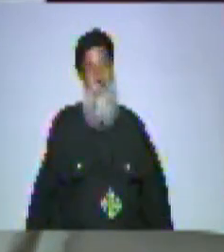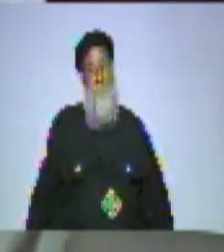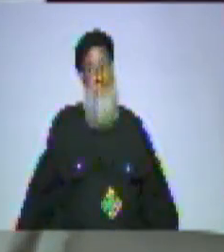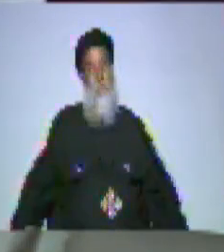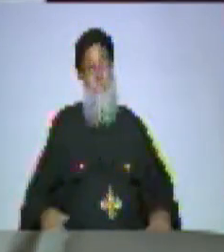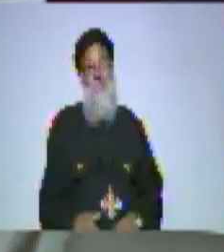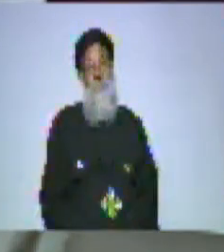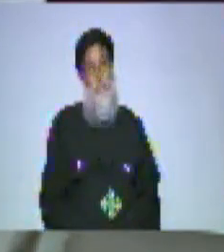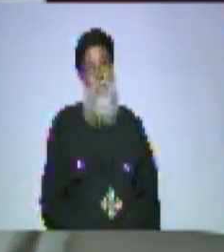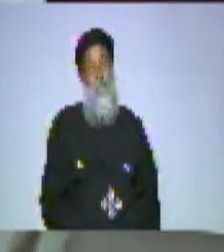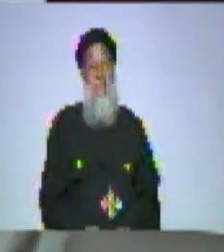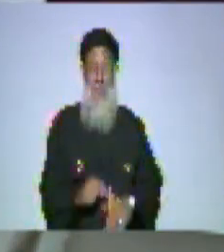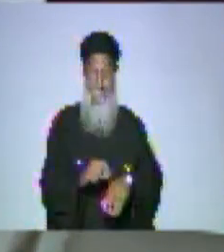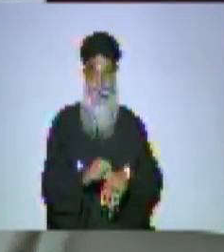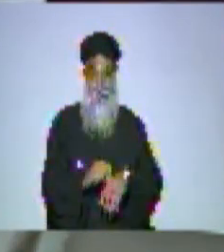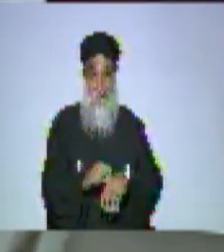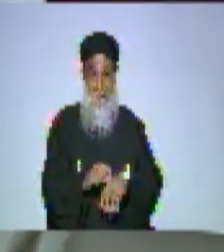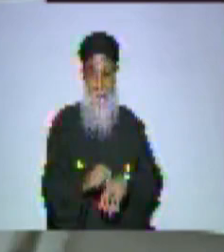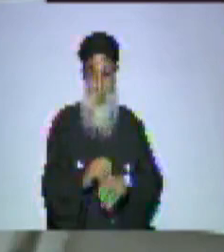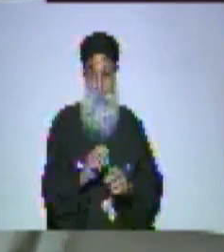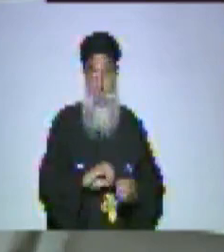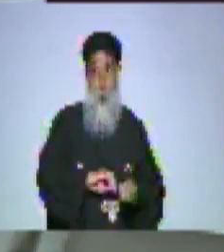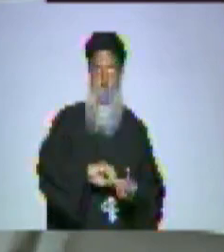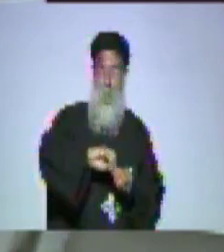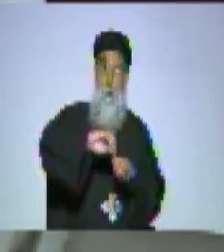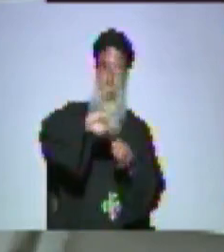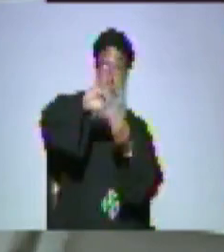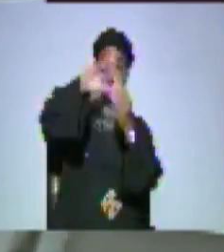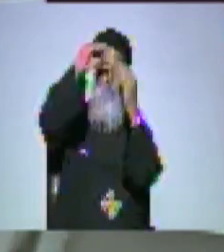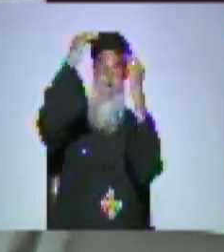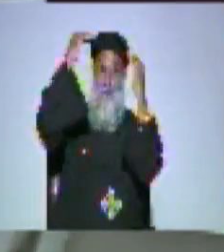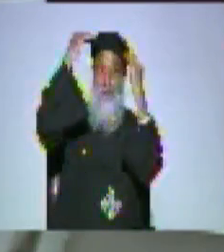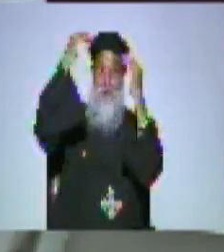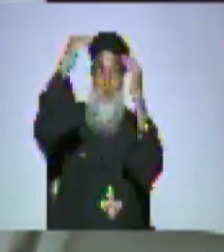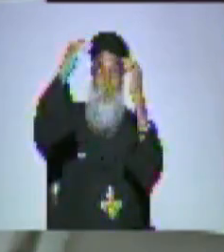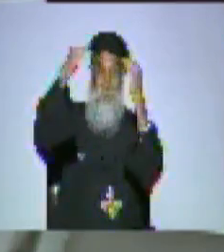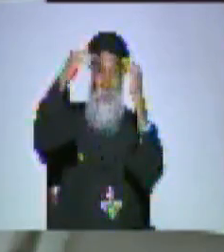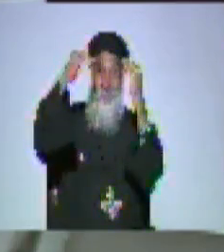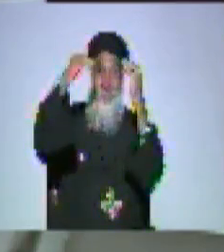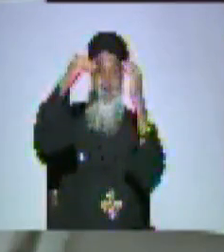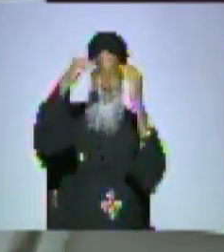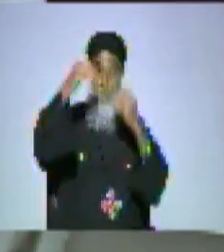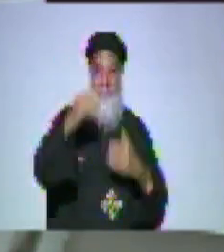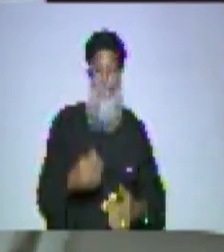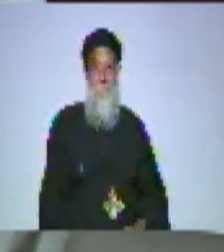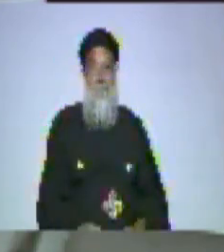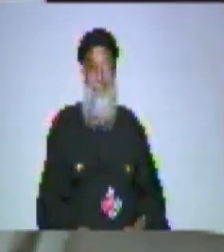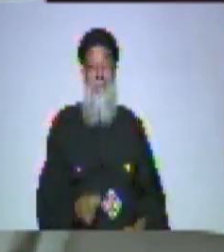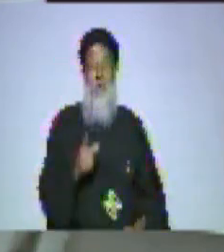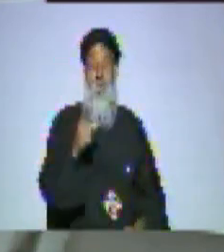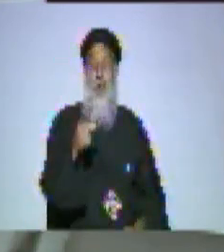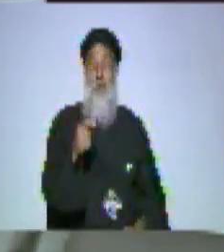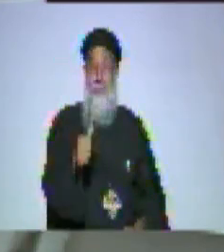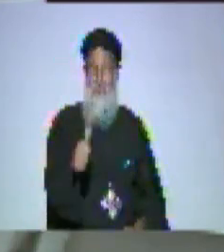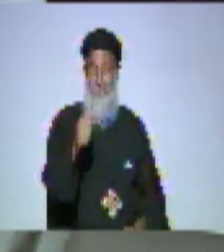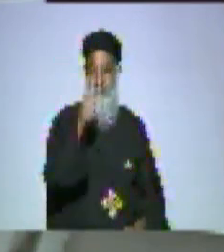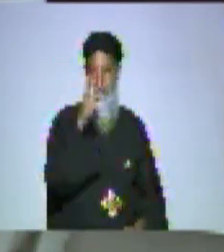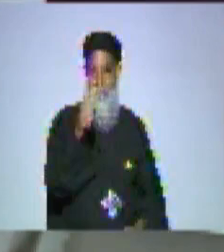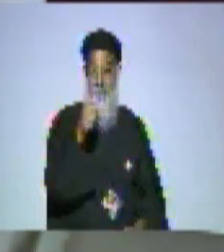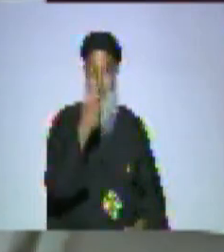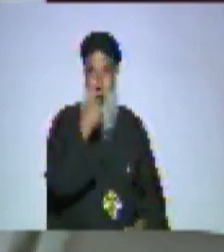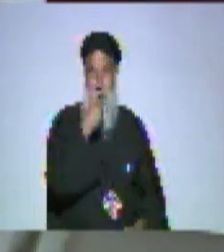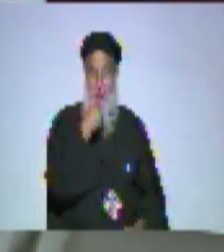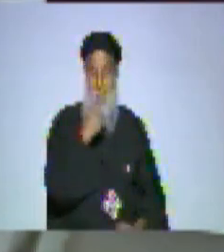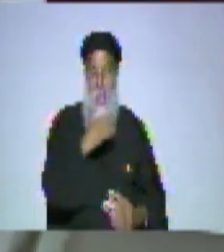لما الانسان بينتقل ويدخل الفردوس بيقول له كنت امينا في القليل